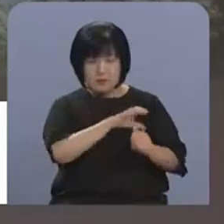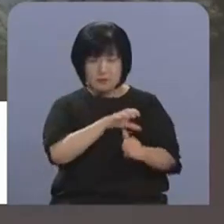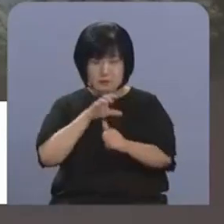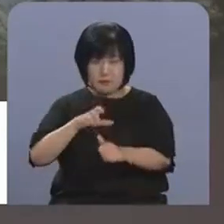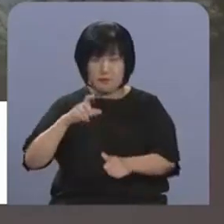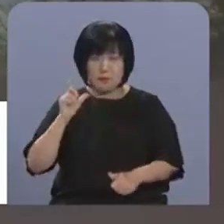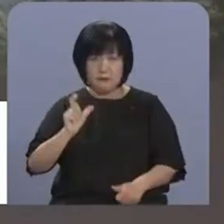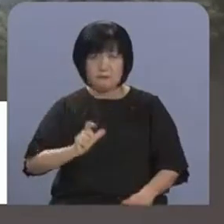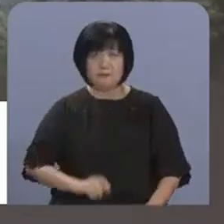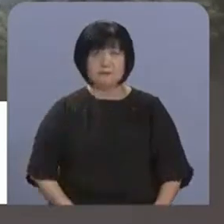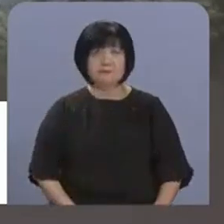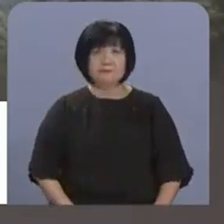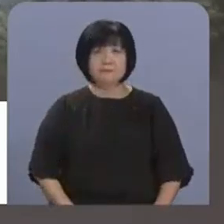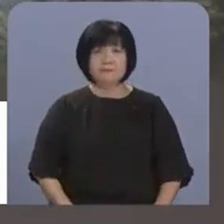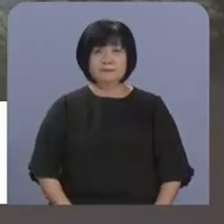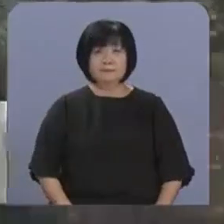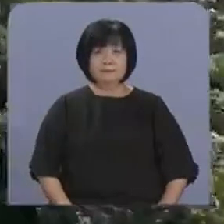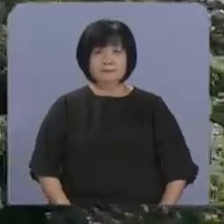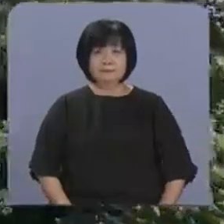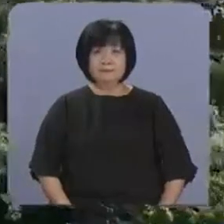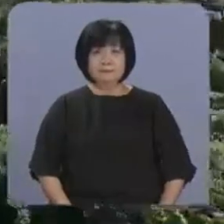기자의 보도입니다.